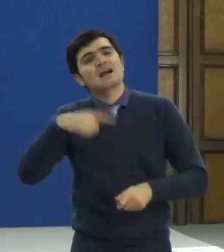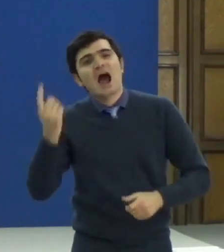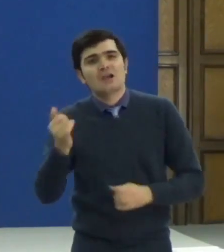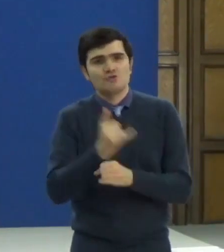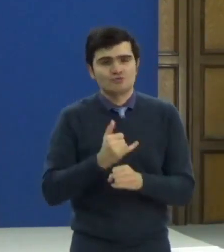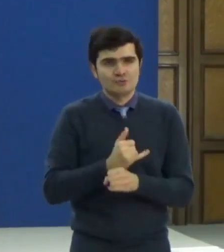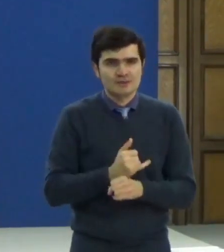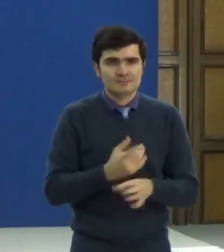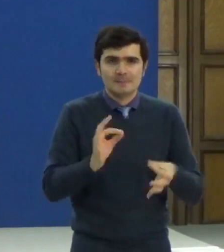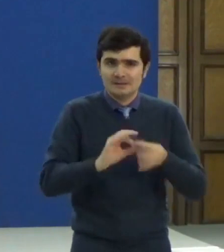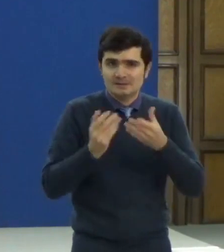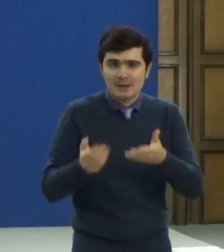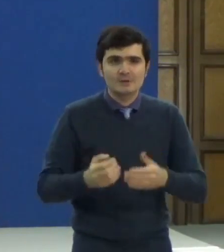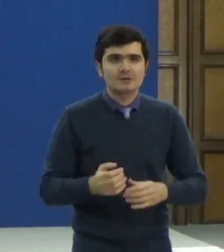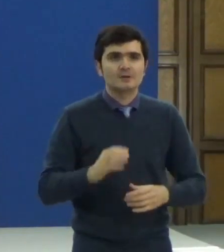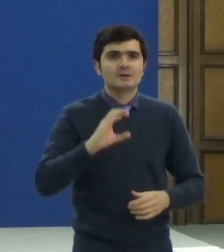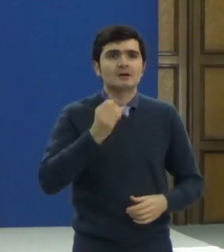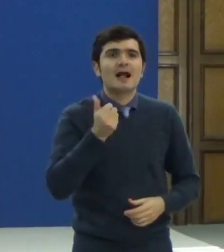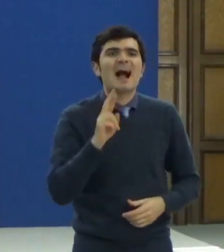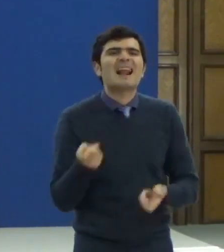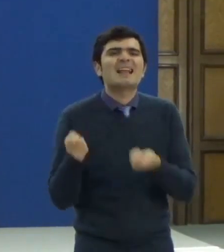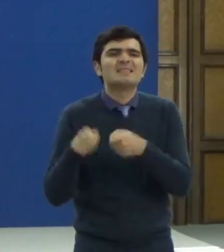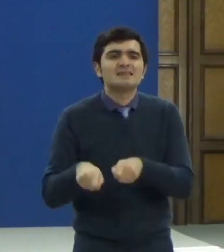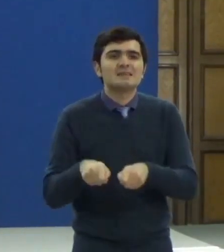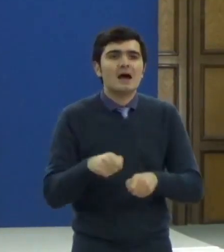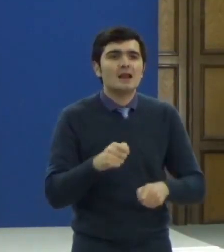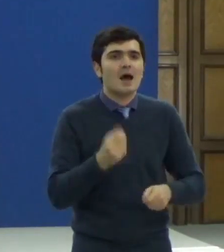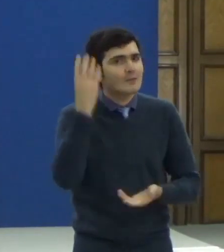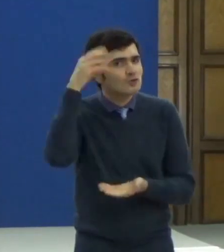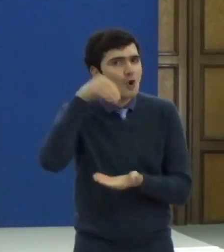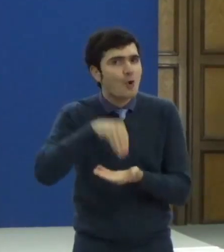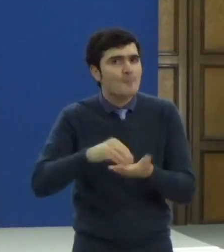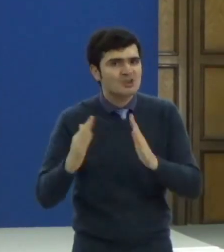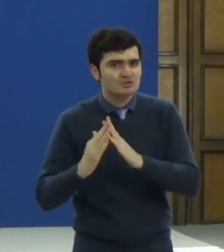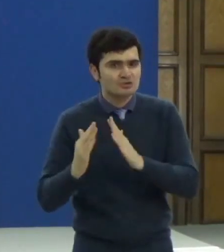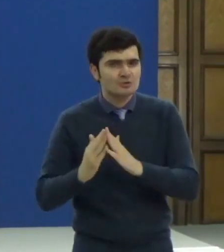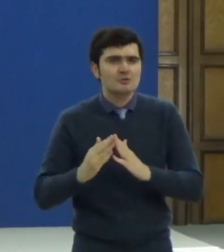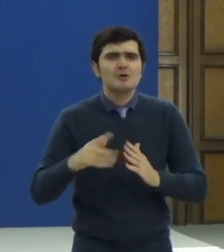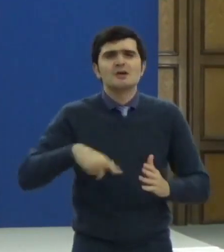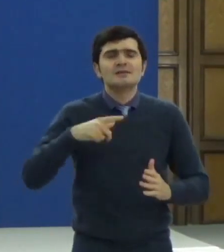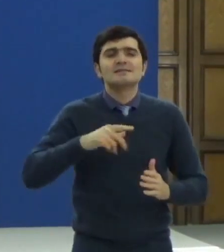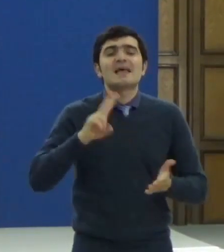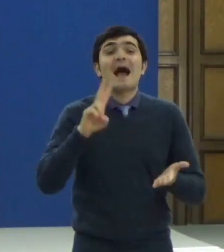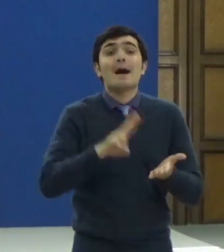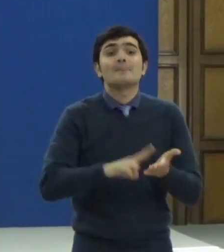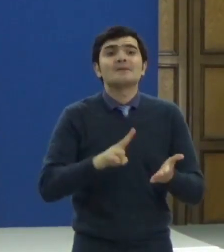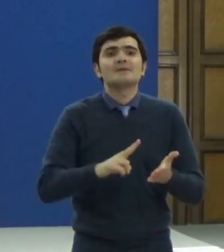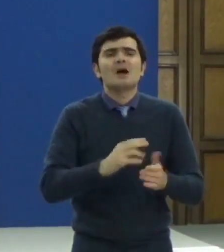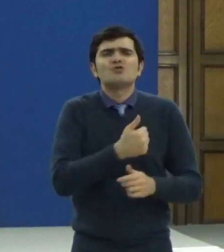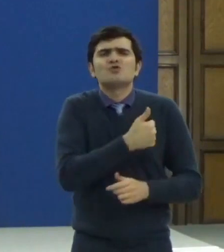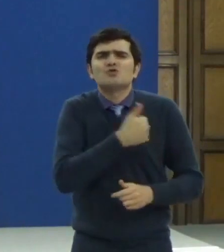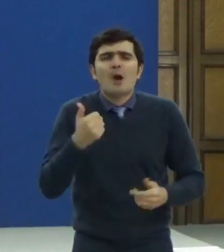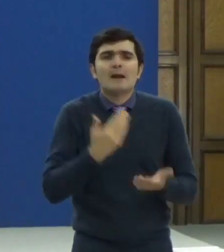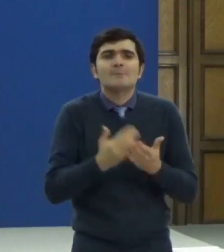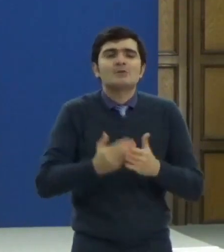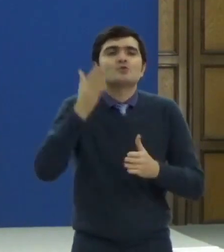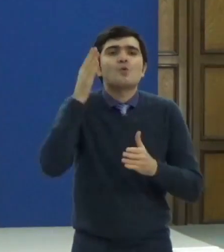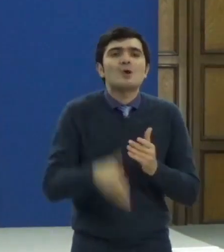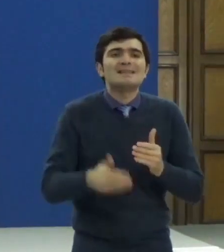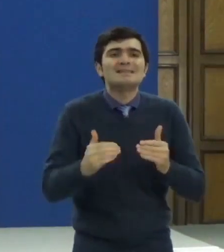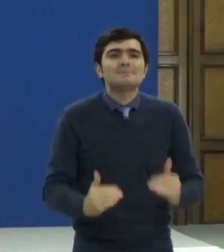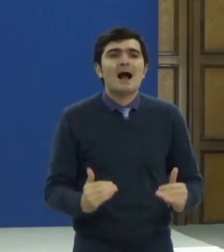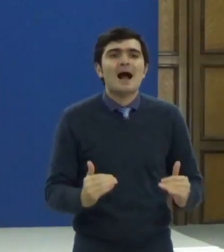Așadar, carantina la domiciliu este aplicabilă doar în ultima fază, situație în care